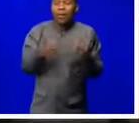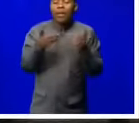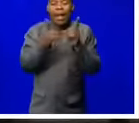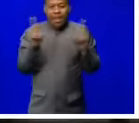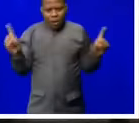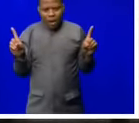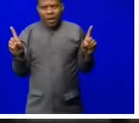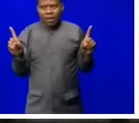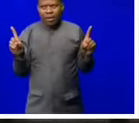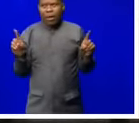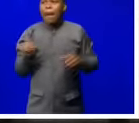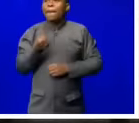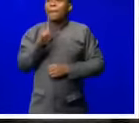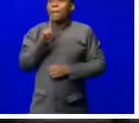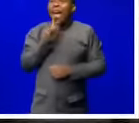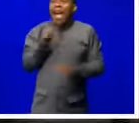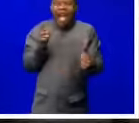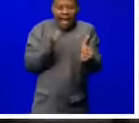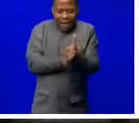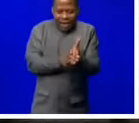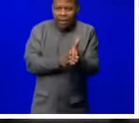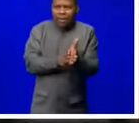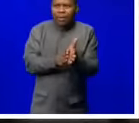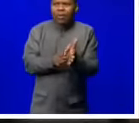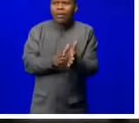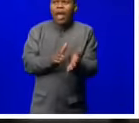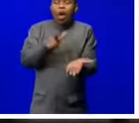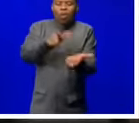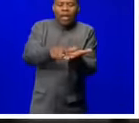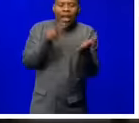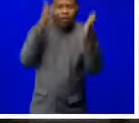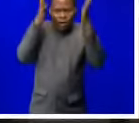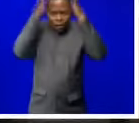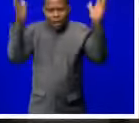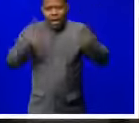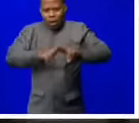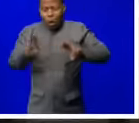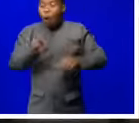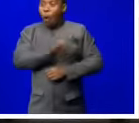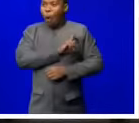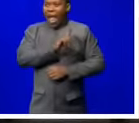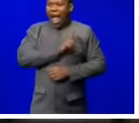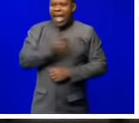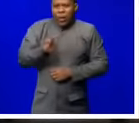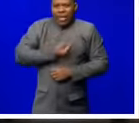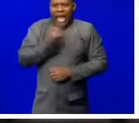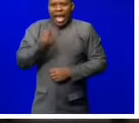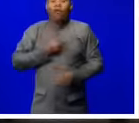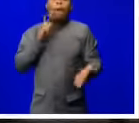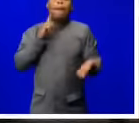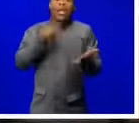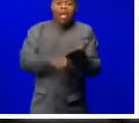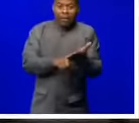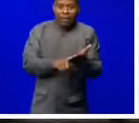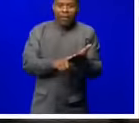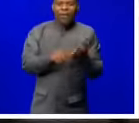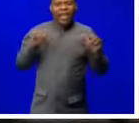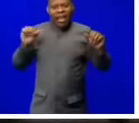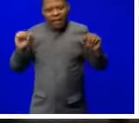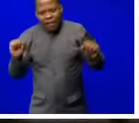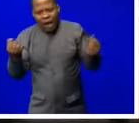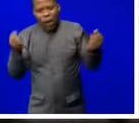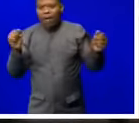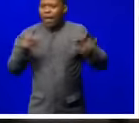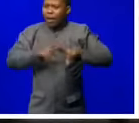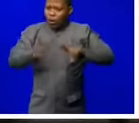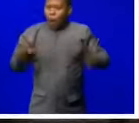interest embusweni wakangwane ngoba bekungumuntu abengakholelwa eldlameni, bekuyindoda beyikholelwa ukuthi nangabe